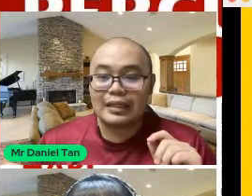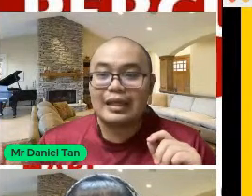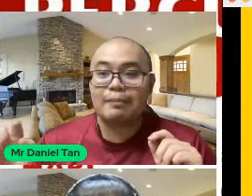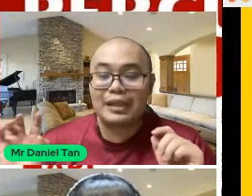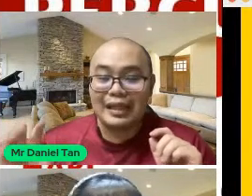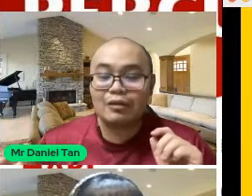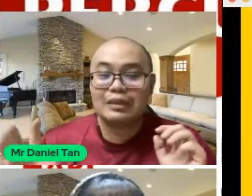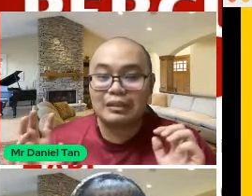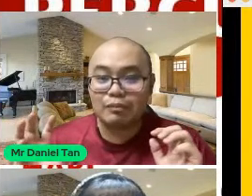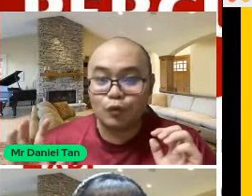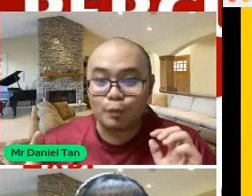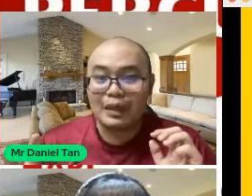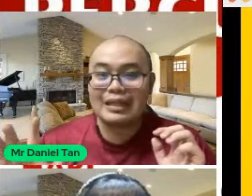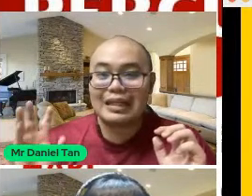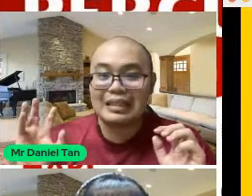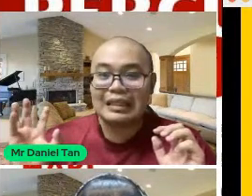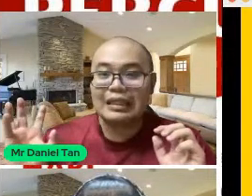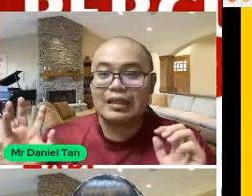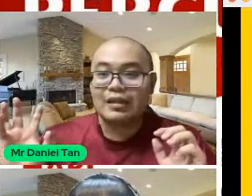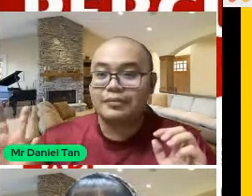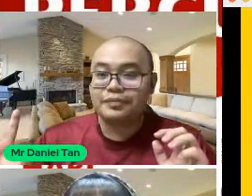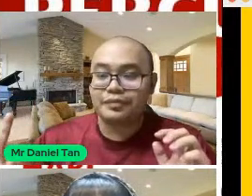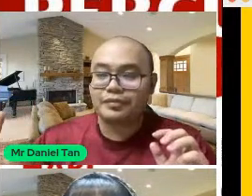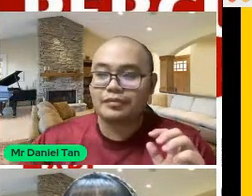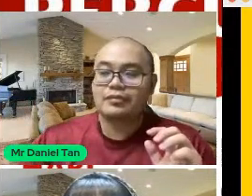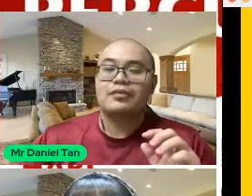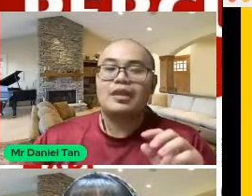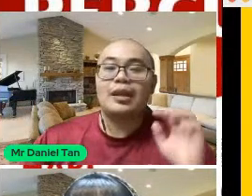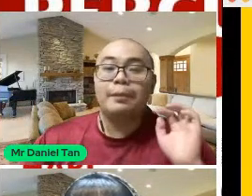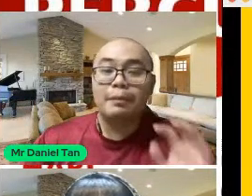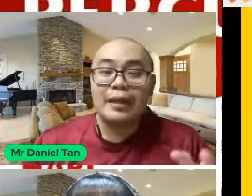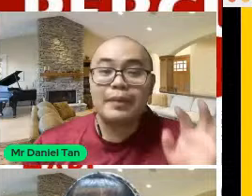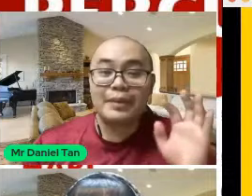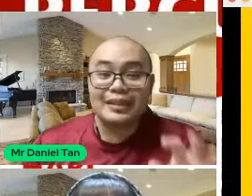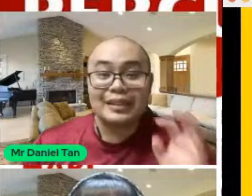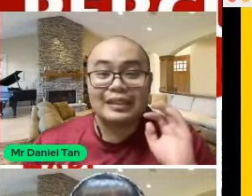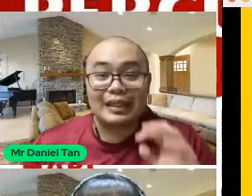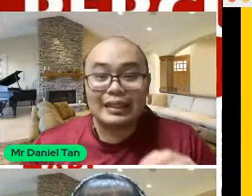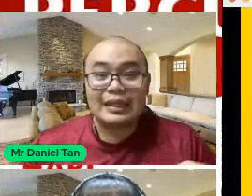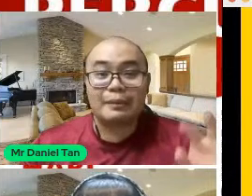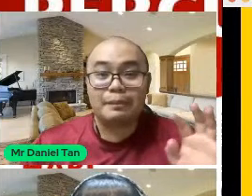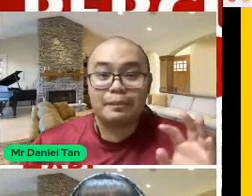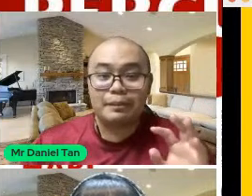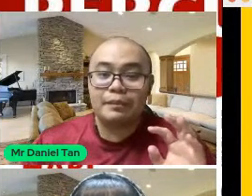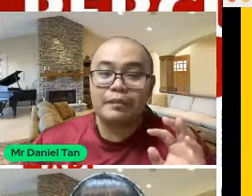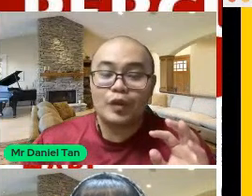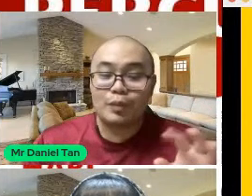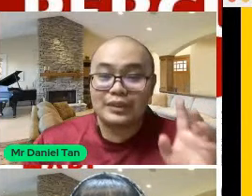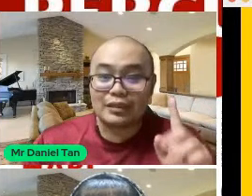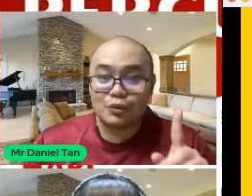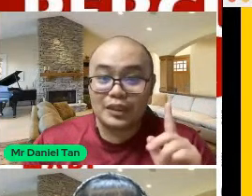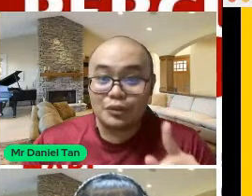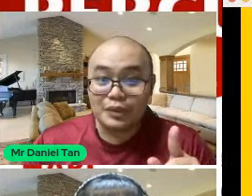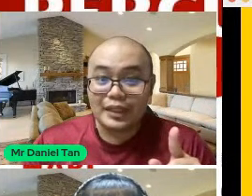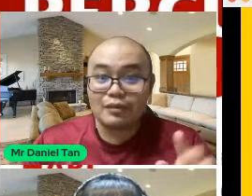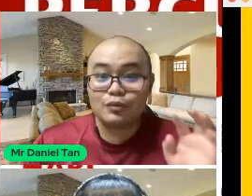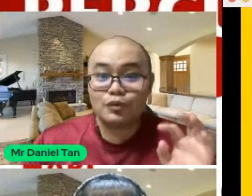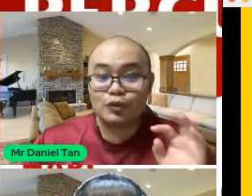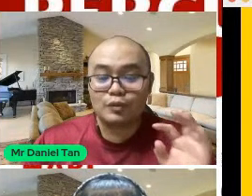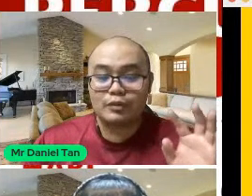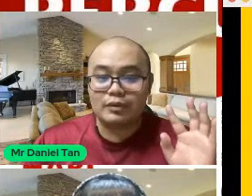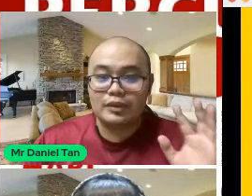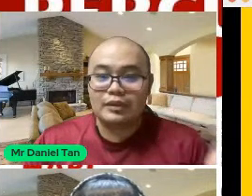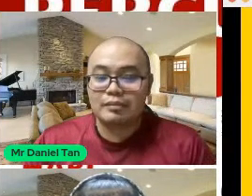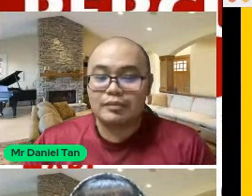j&j beliau merupakan Hai pemain badminton lagi yang nomor satu di dunia